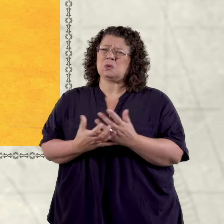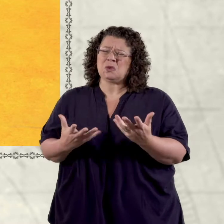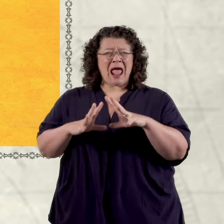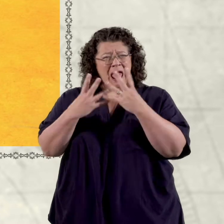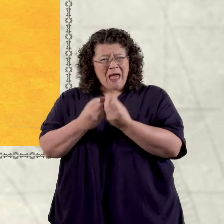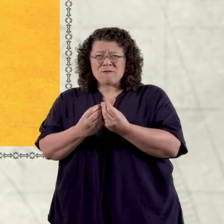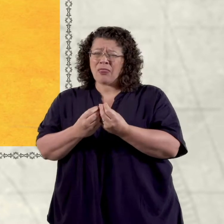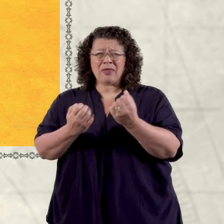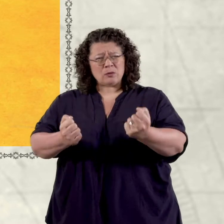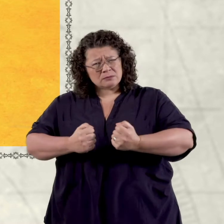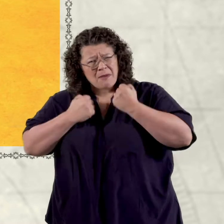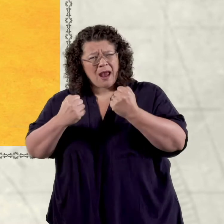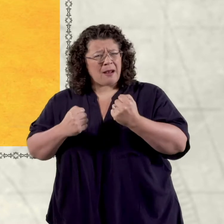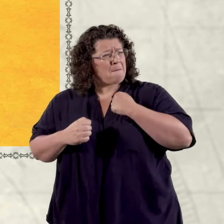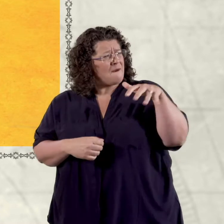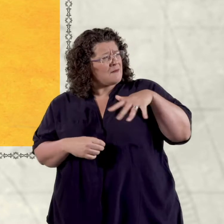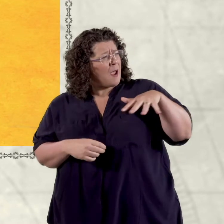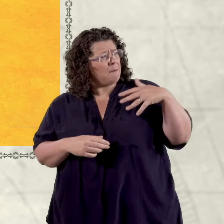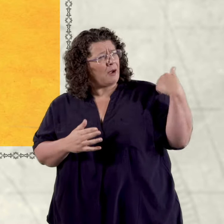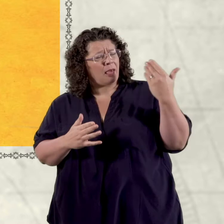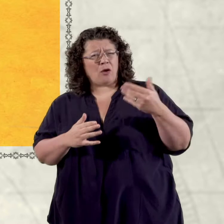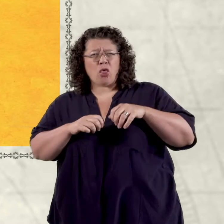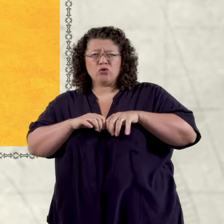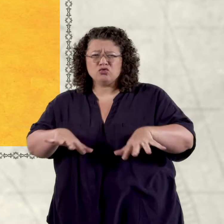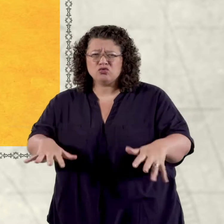ngwlad i fy mhobol i wedi ei golli.